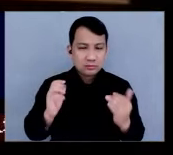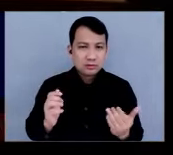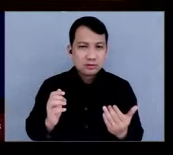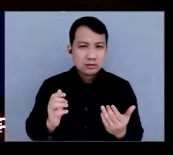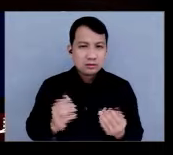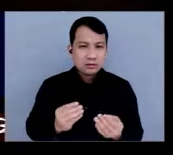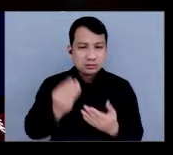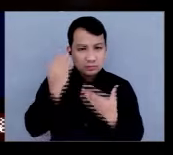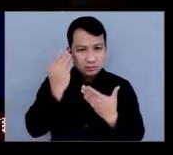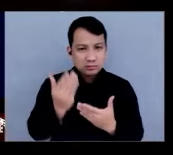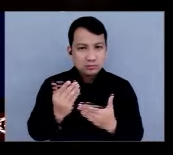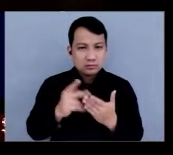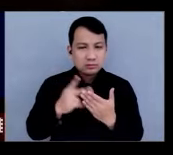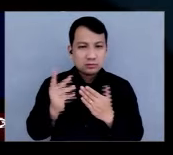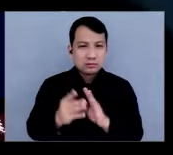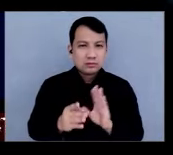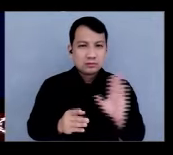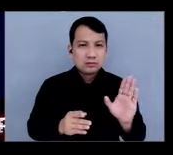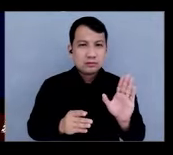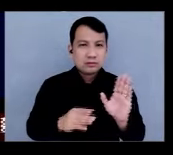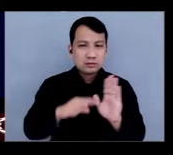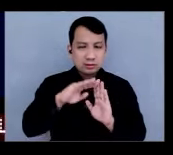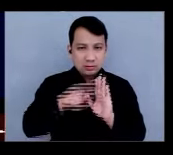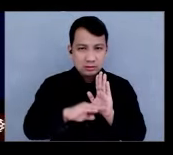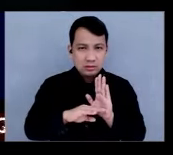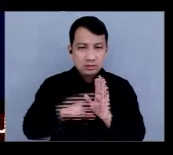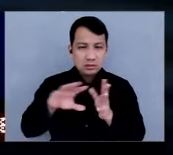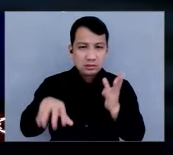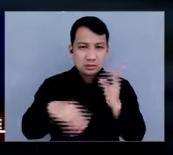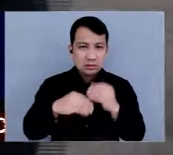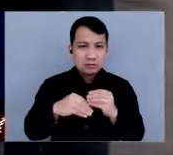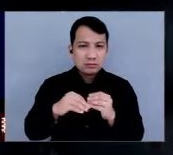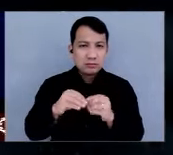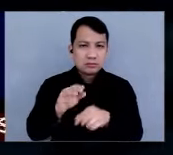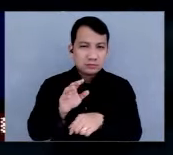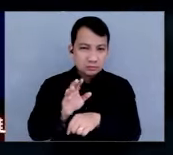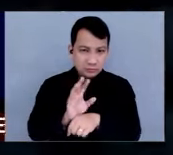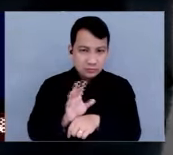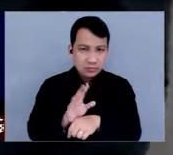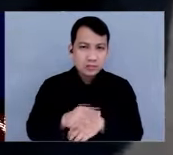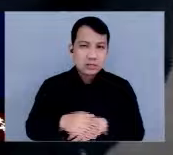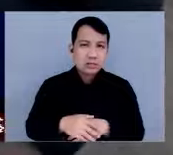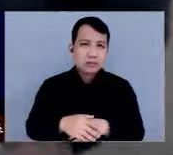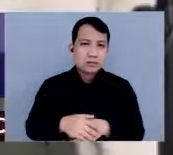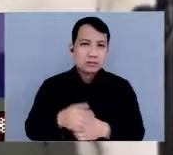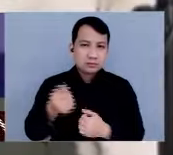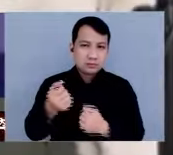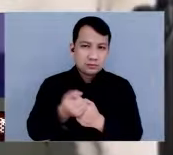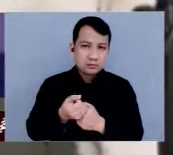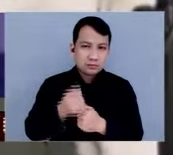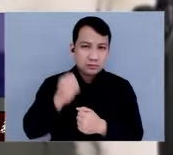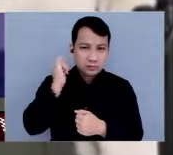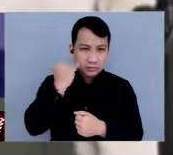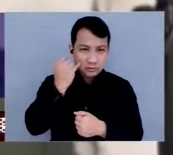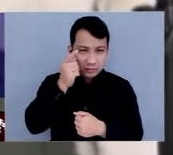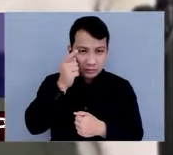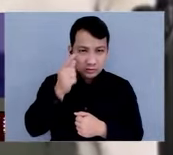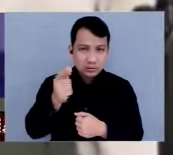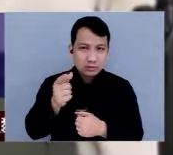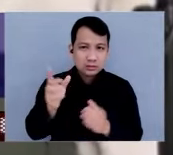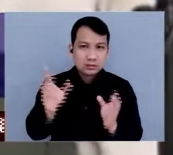proyekto ng araw para sa kanya kabilang ang isang pelikula todo suporta naman si James kay Li sa kanyang